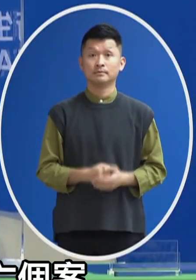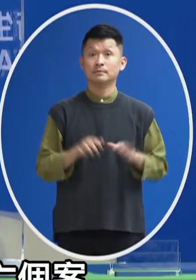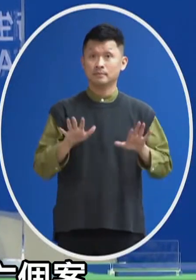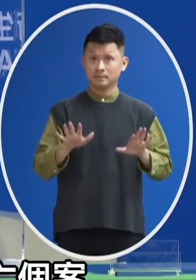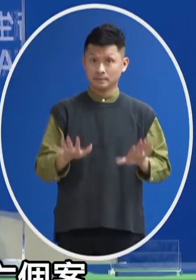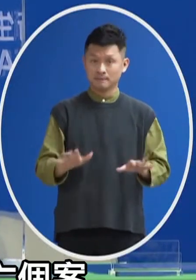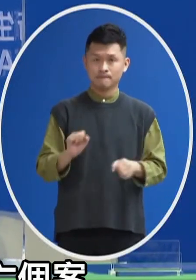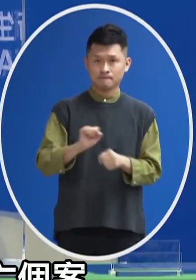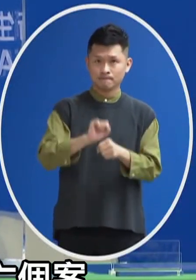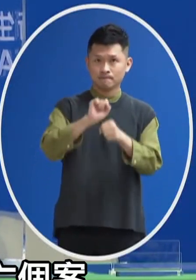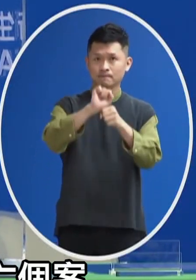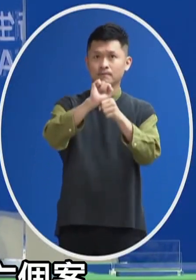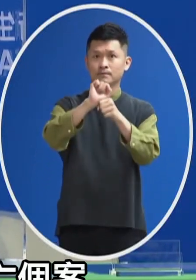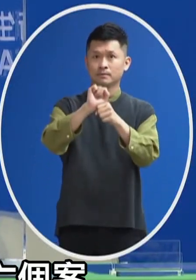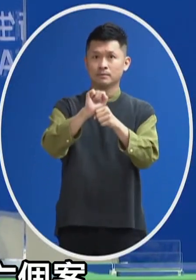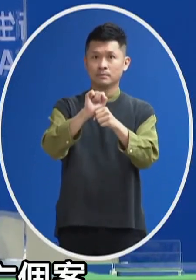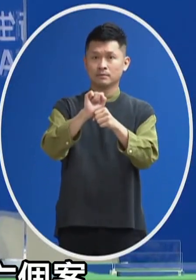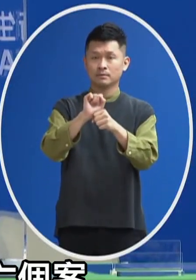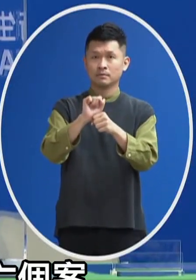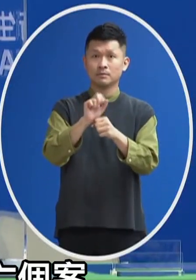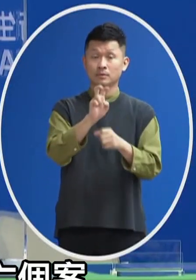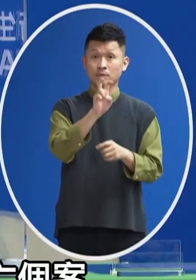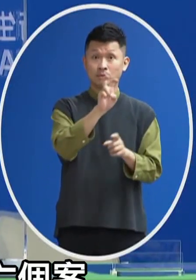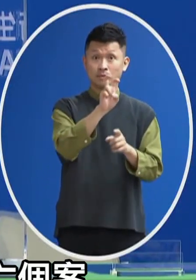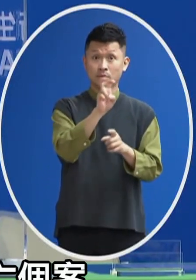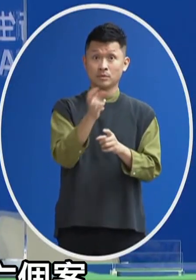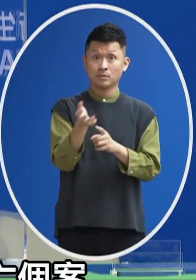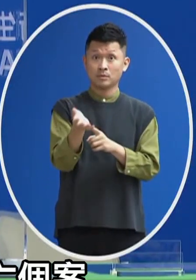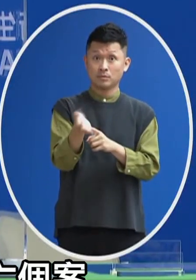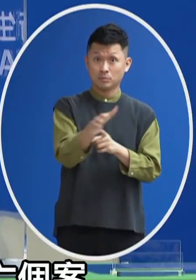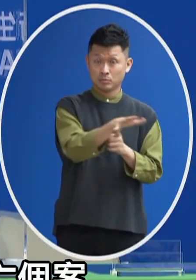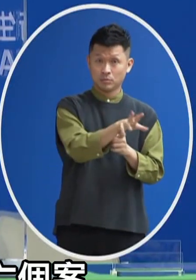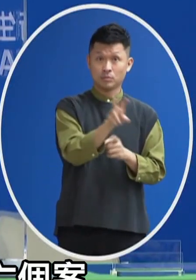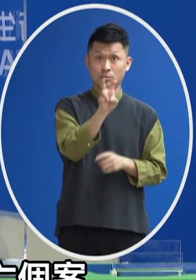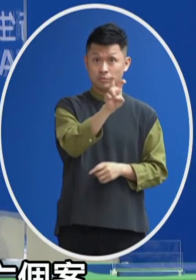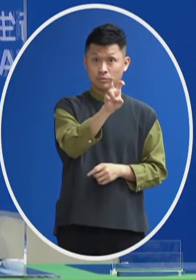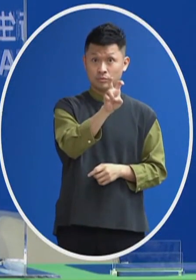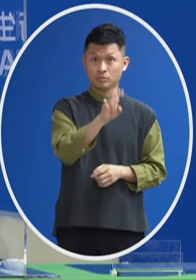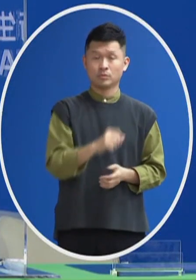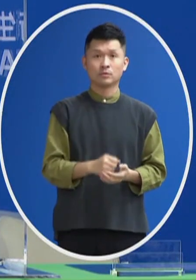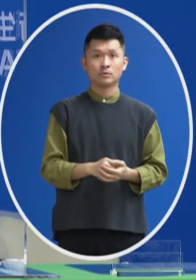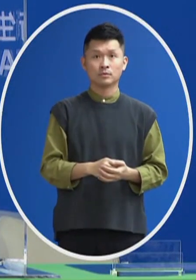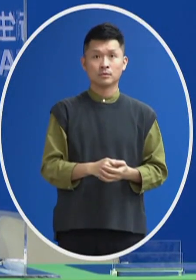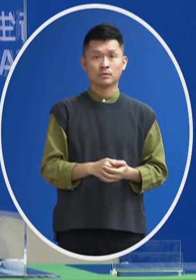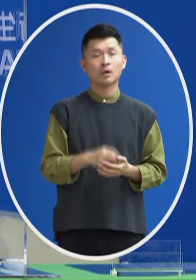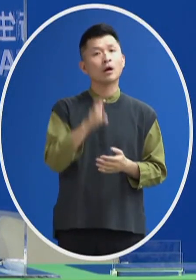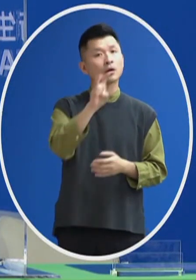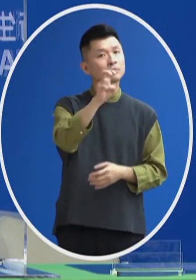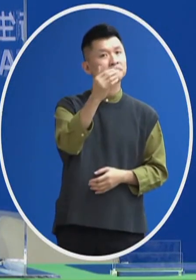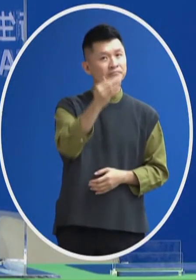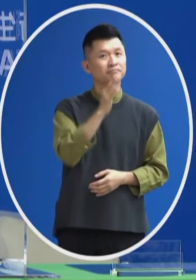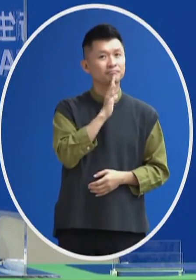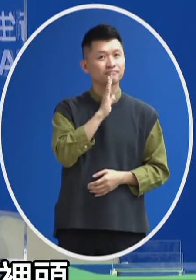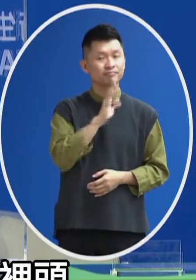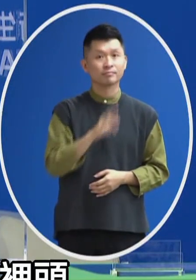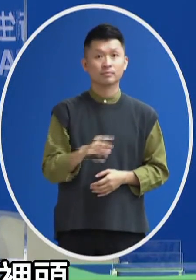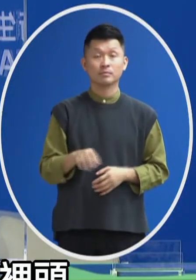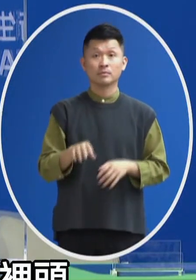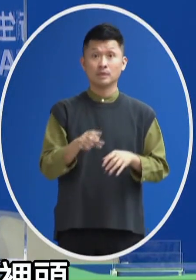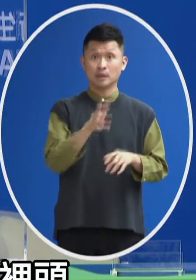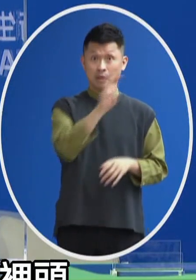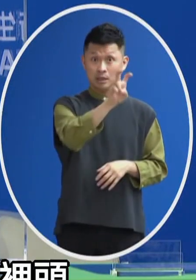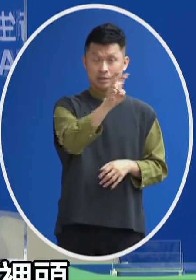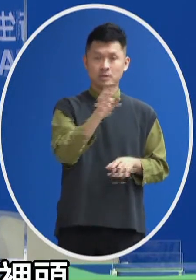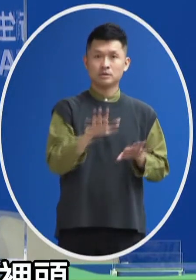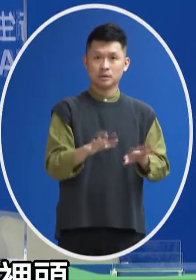今天新增的这个20例的死亡个案，那应该说29例，然后20例是今天